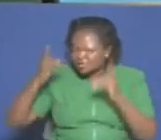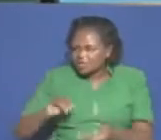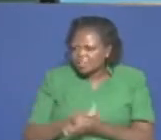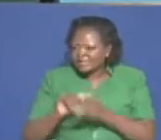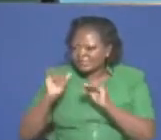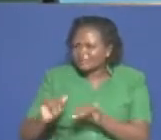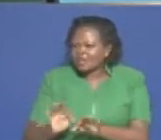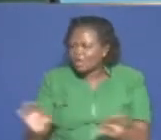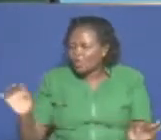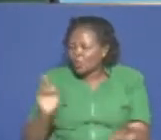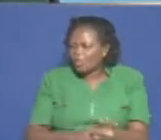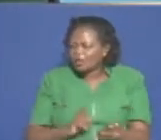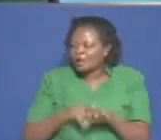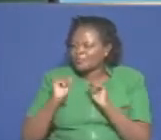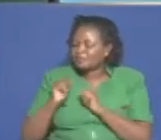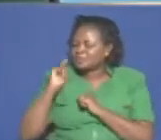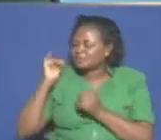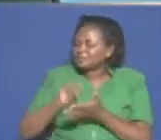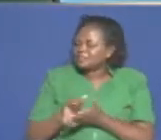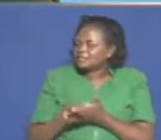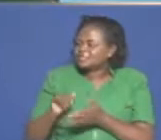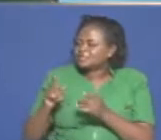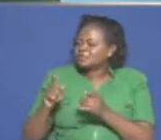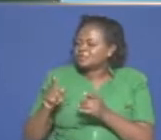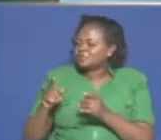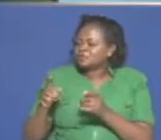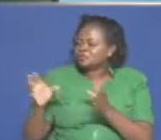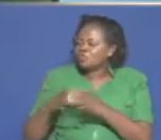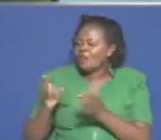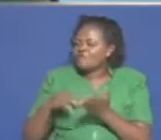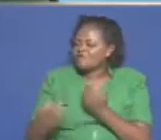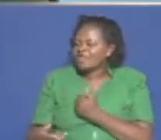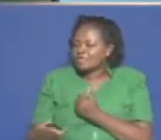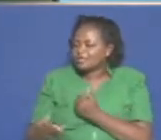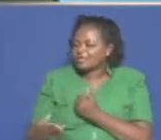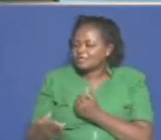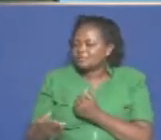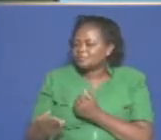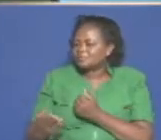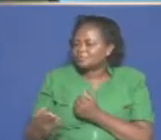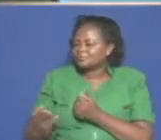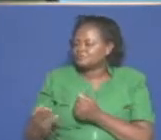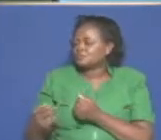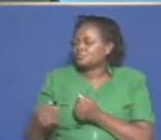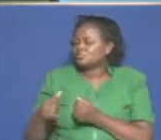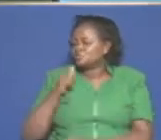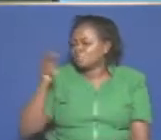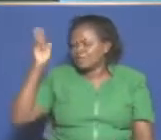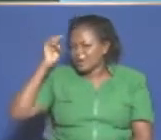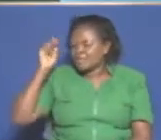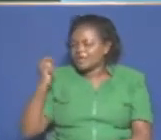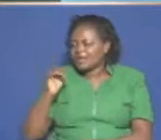muda. Pengine tunaweza kusema ya kwamba tume hiyo imefeli katika ama katika upande mmoja kwa kukosa kukumbusha Wakenya mara kwa